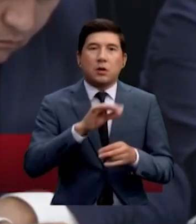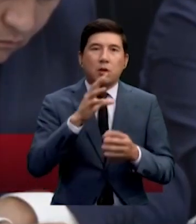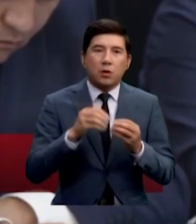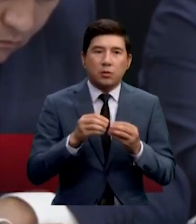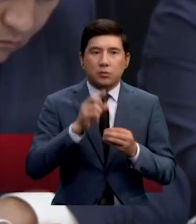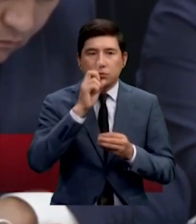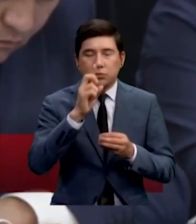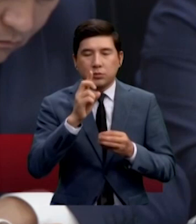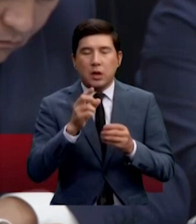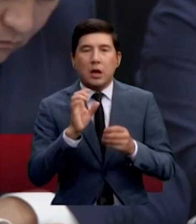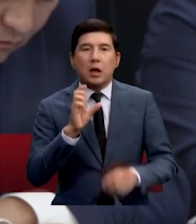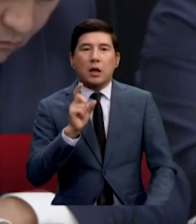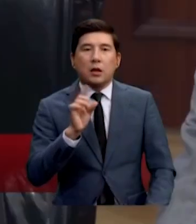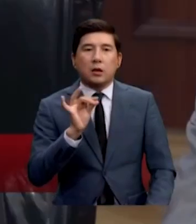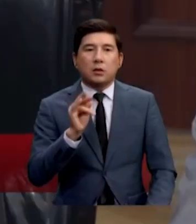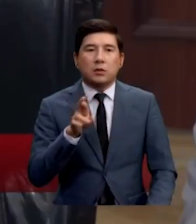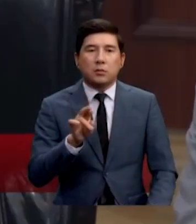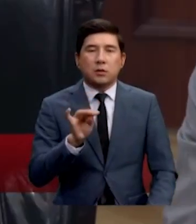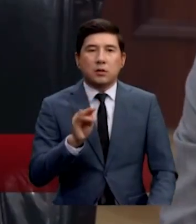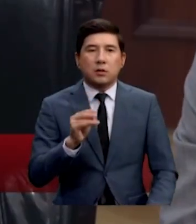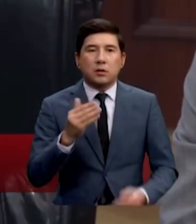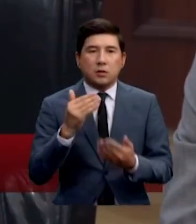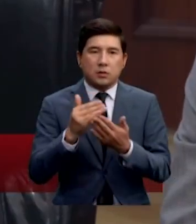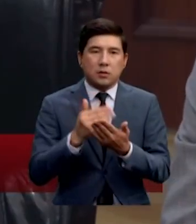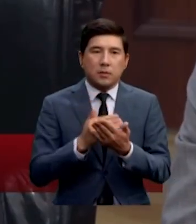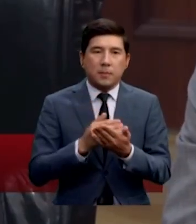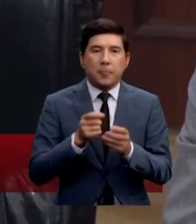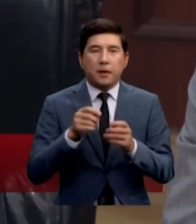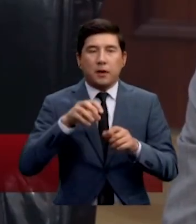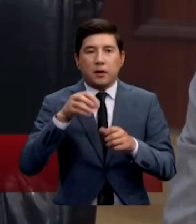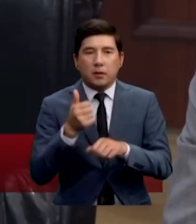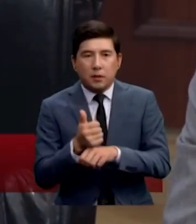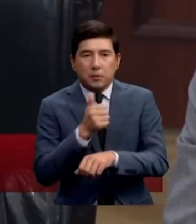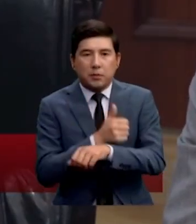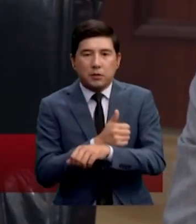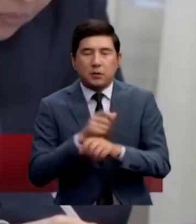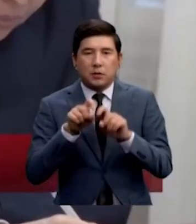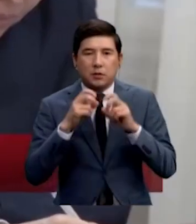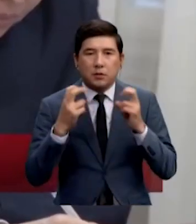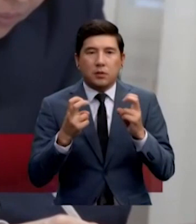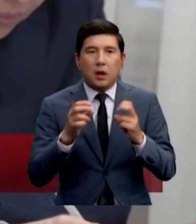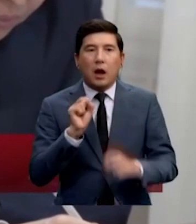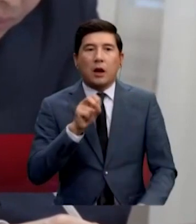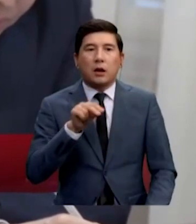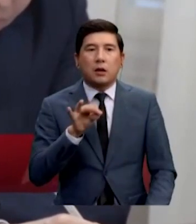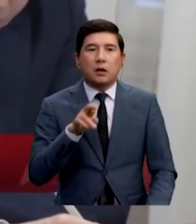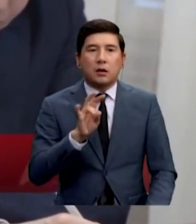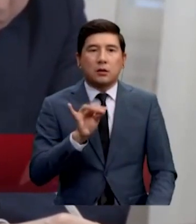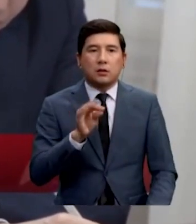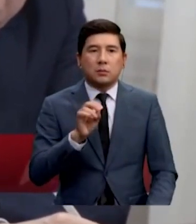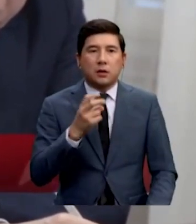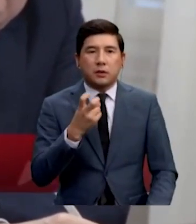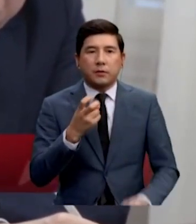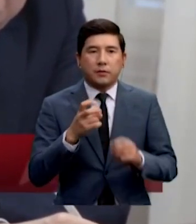басшысының төрағалығымен өткен экономиканы монополиясыздандыру жөніндегі комиссияның отырысында қаралды. Әлихан Смайылов меншік иелері